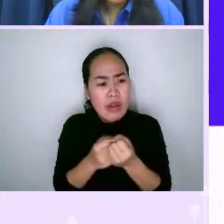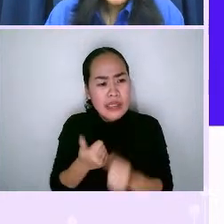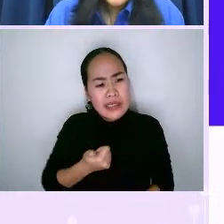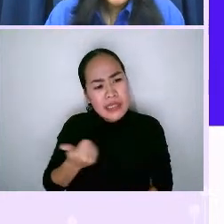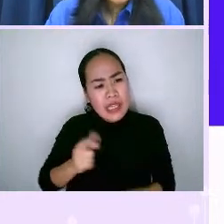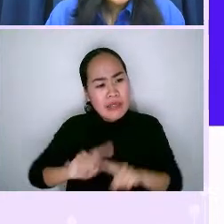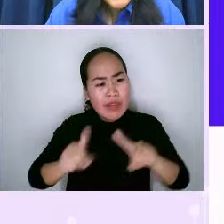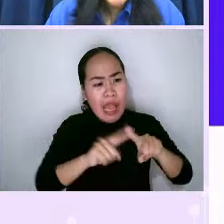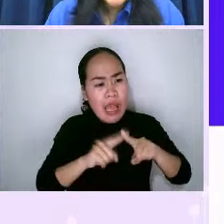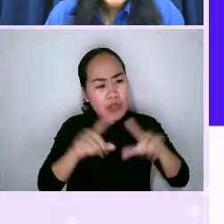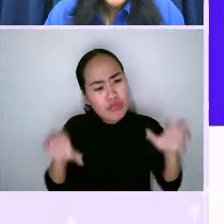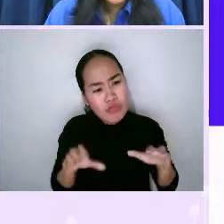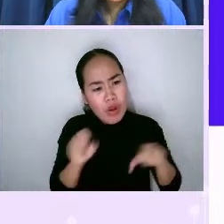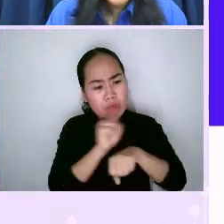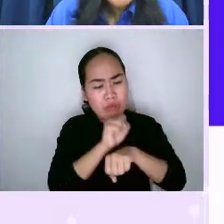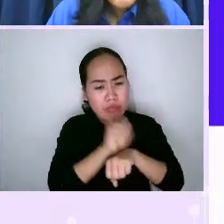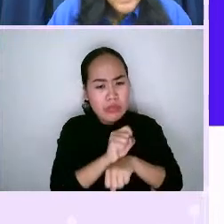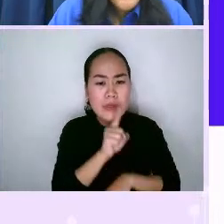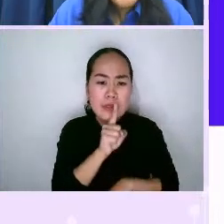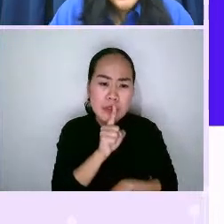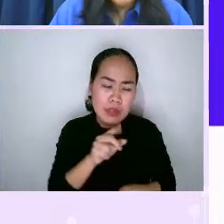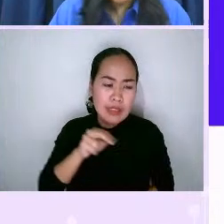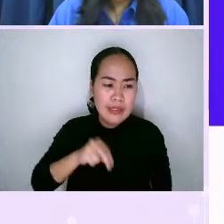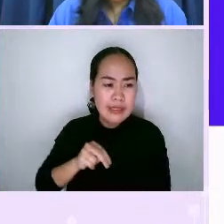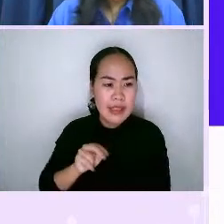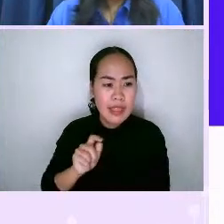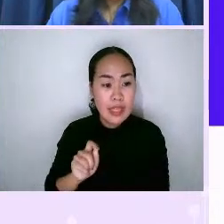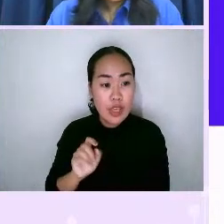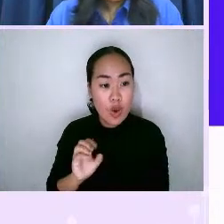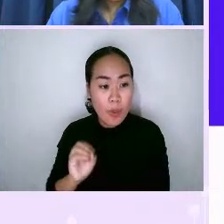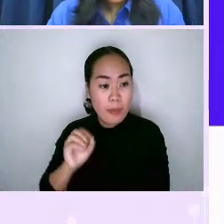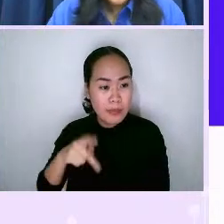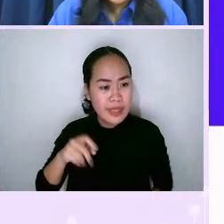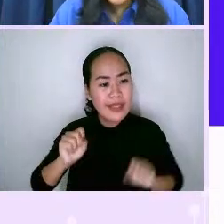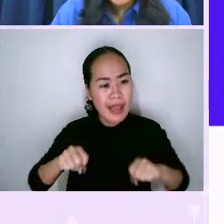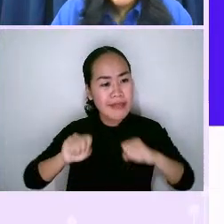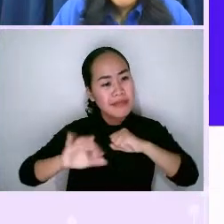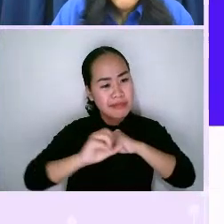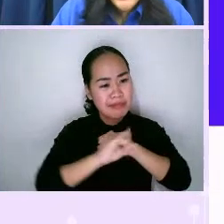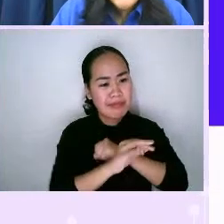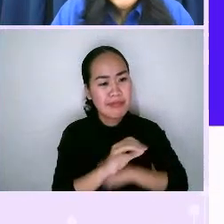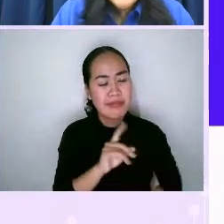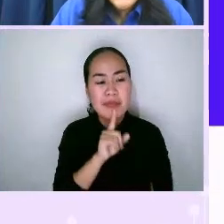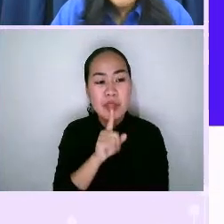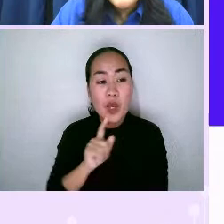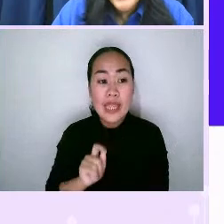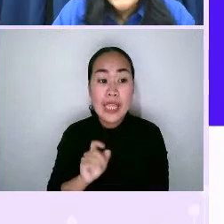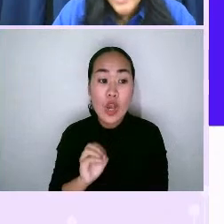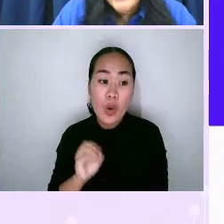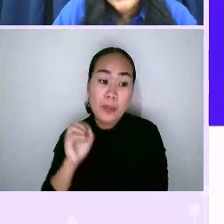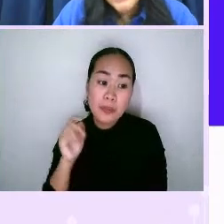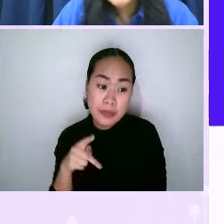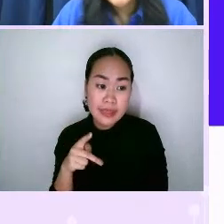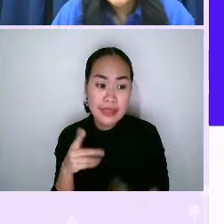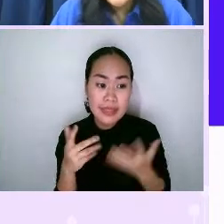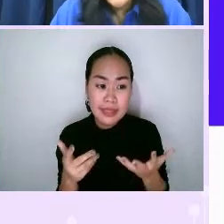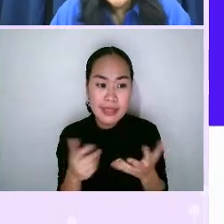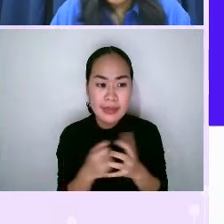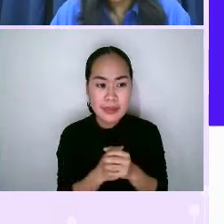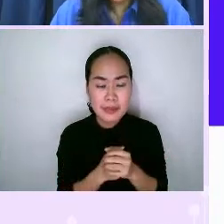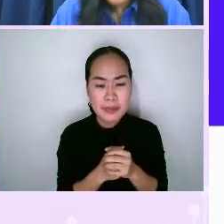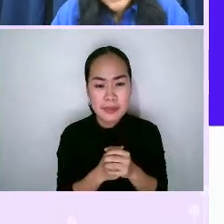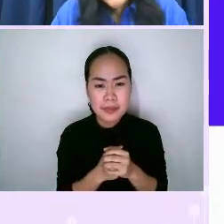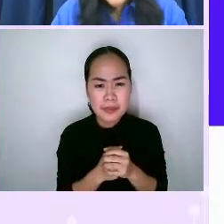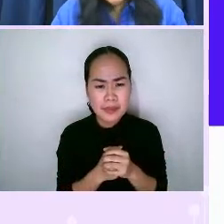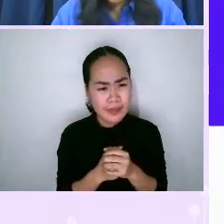ginagawa. Kaya po ang TESDA at sa TOP ay pinopromote ito. Ang TOP po ay, ang pinakanais niya kasi